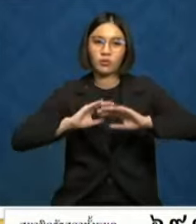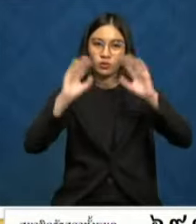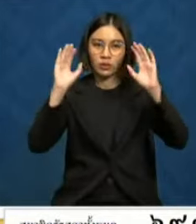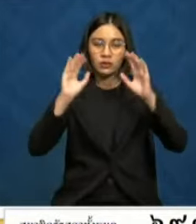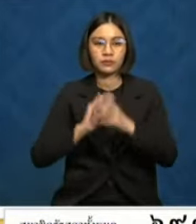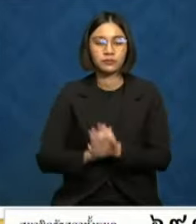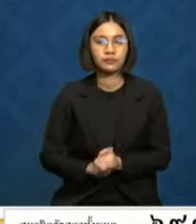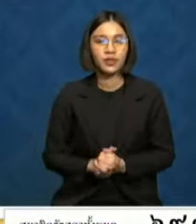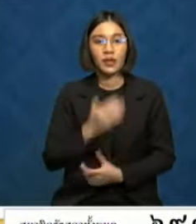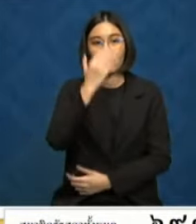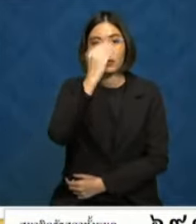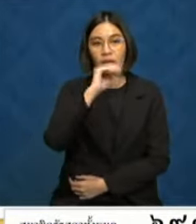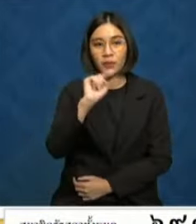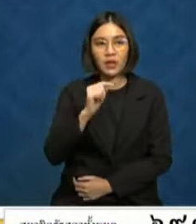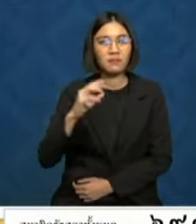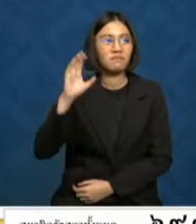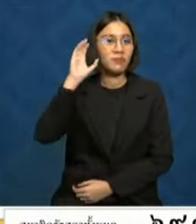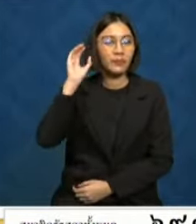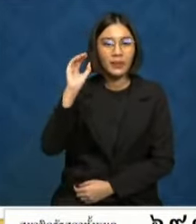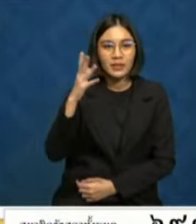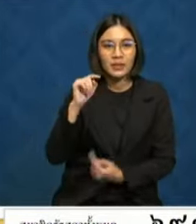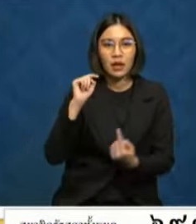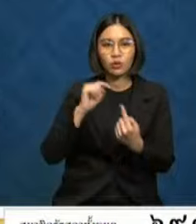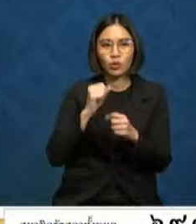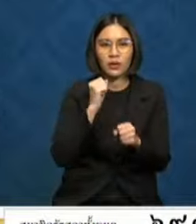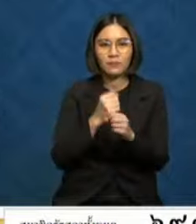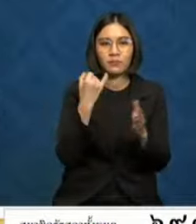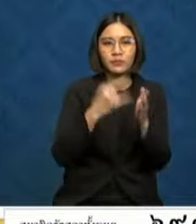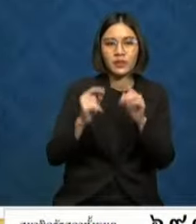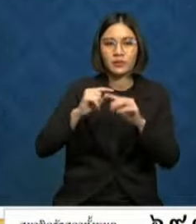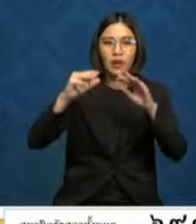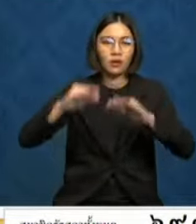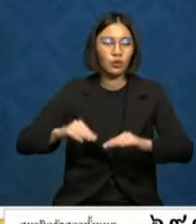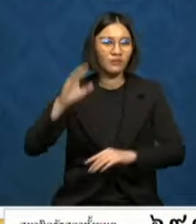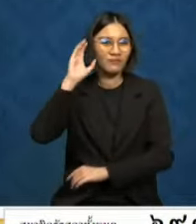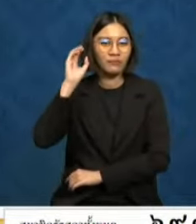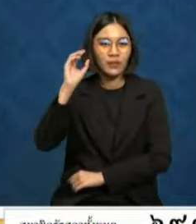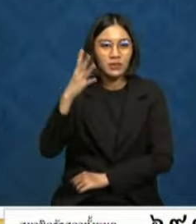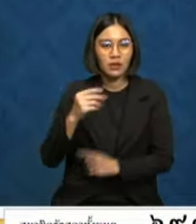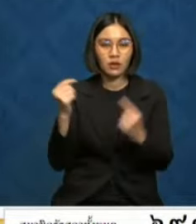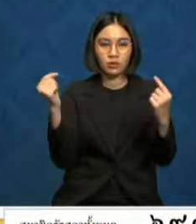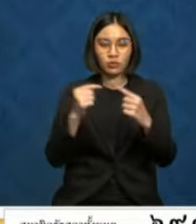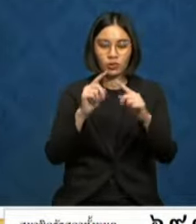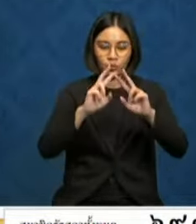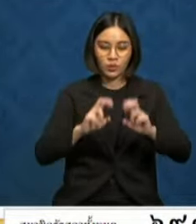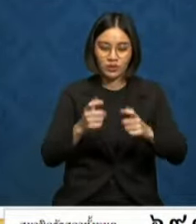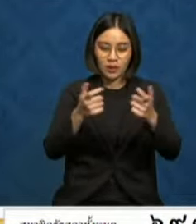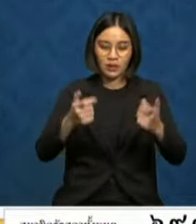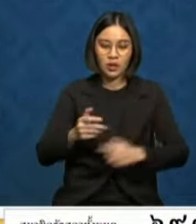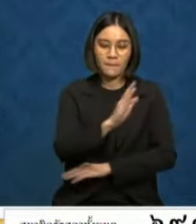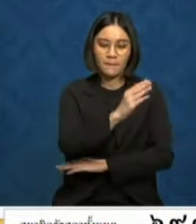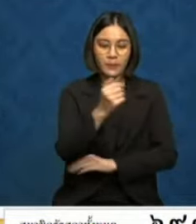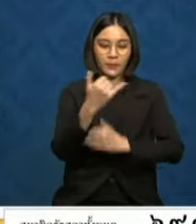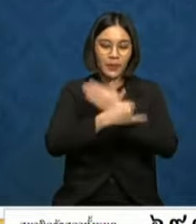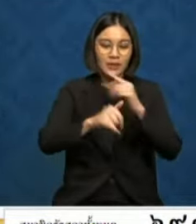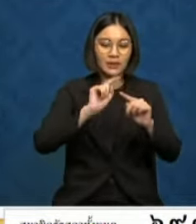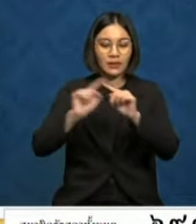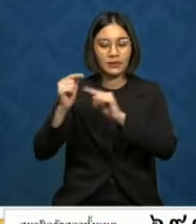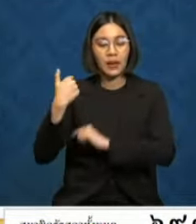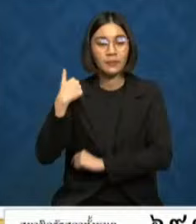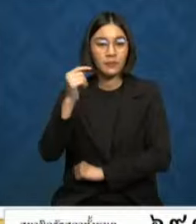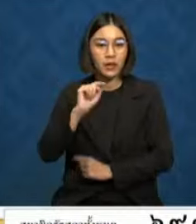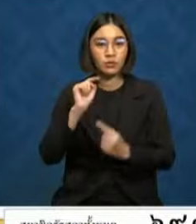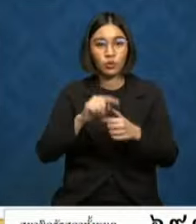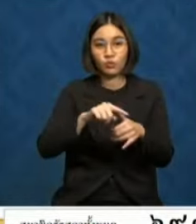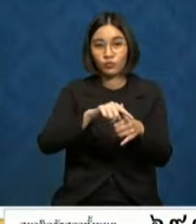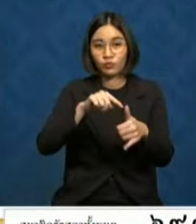อไปนะครับเพราะว่าไม่เชื่อว่าจะทำให้อาชญากรรมลดลงซึ่งอันนี้ก็สอดคล้องกับการวิจัยของนานาประเทศซึ่งบอกว่าการ